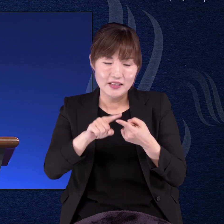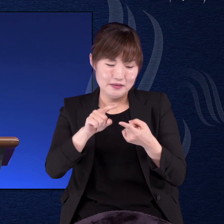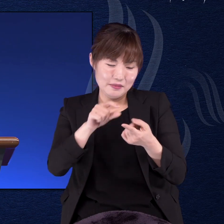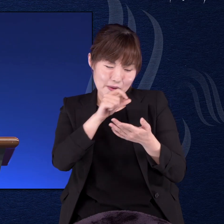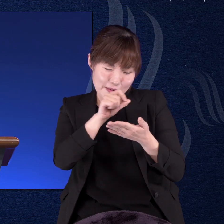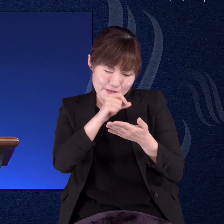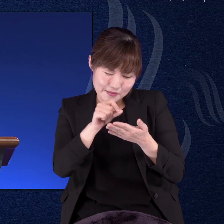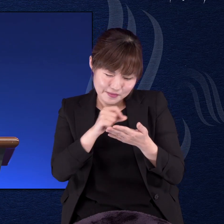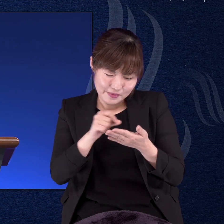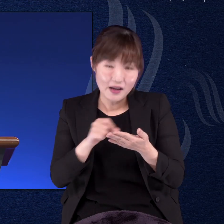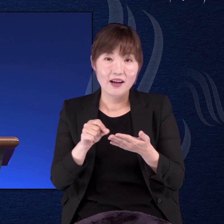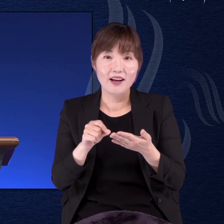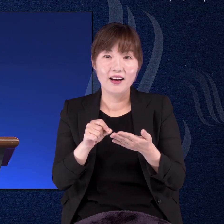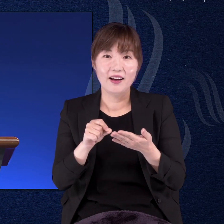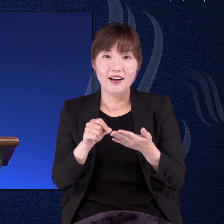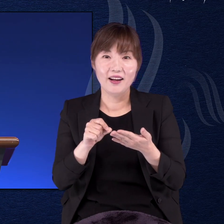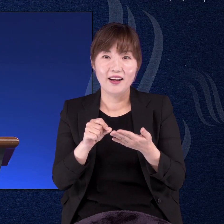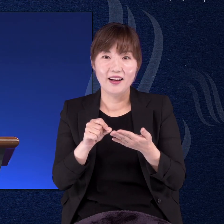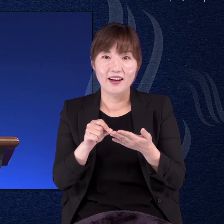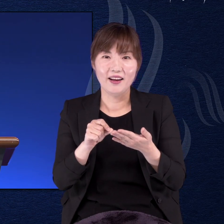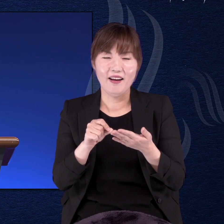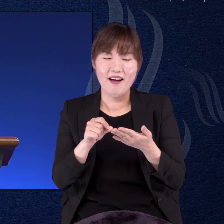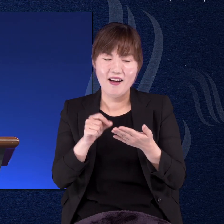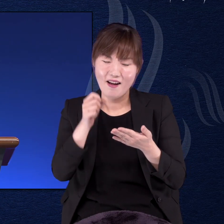여러분들 뭘 위해서 기도하시나요?